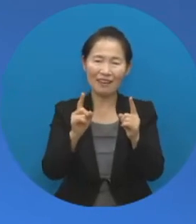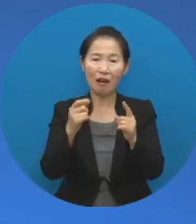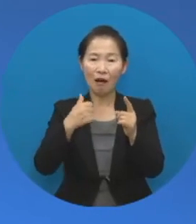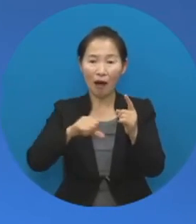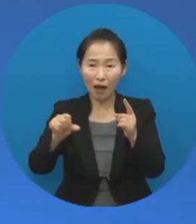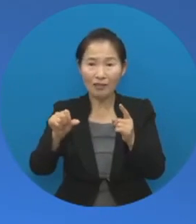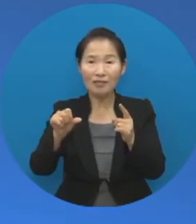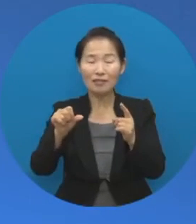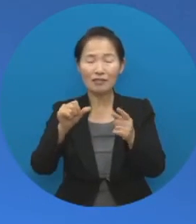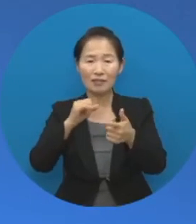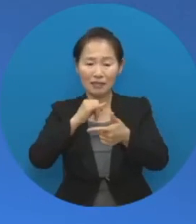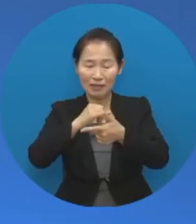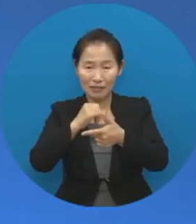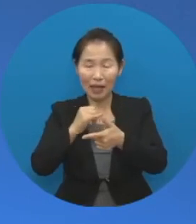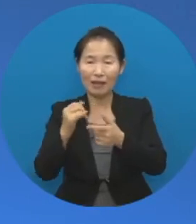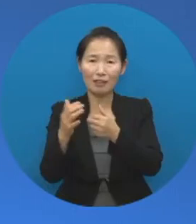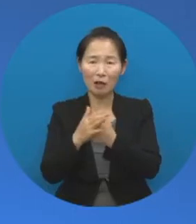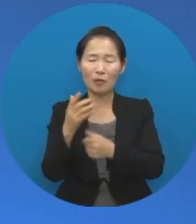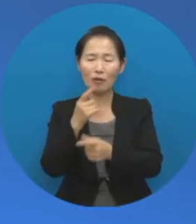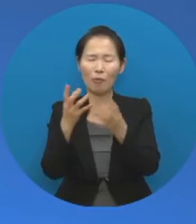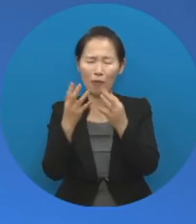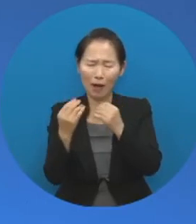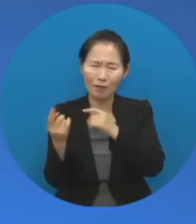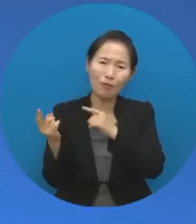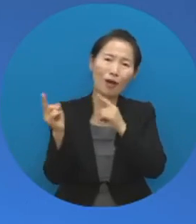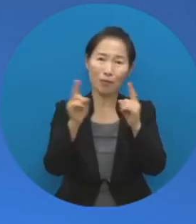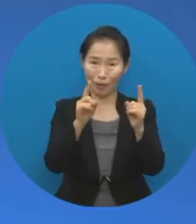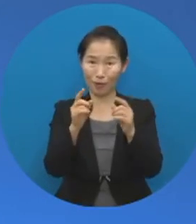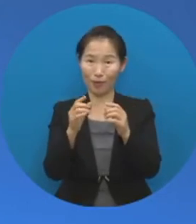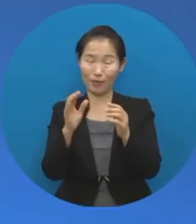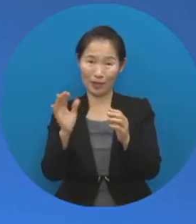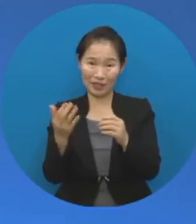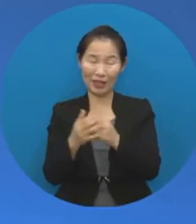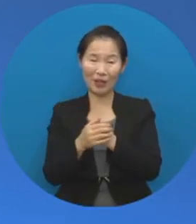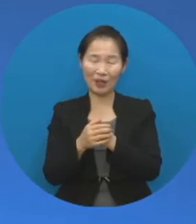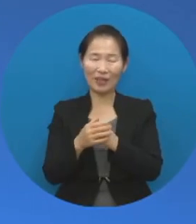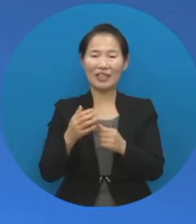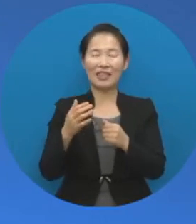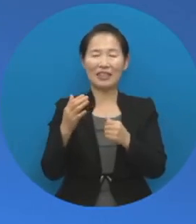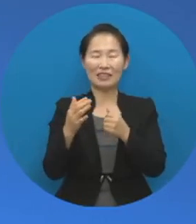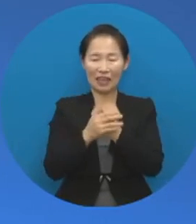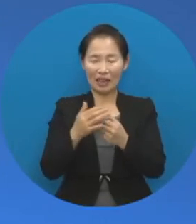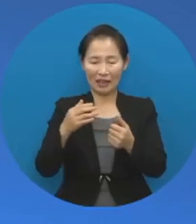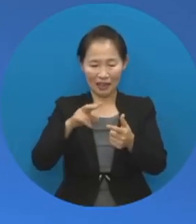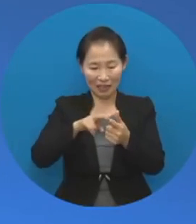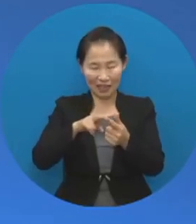통해서 며칠 전에 아이들을 하도 용사로 만들어달라고 기도를 했더니